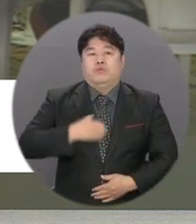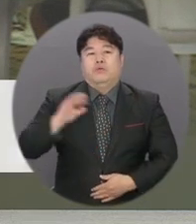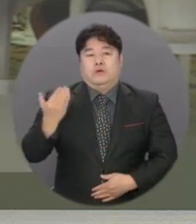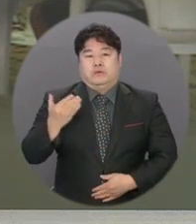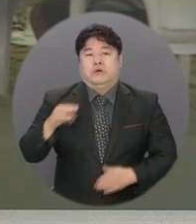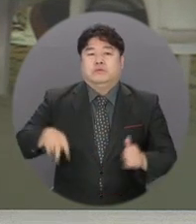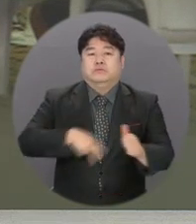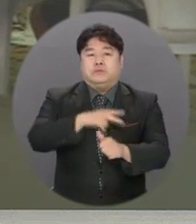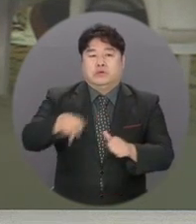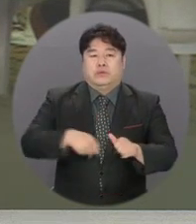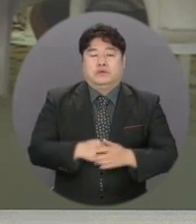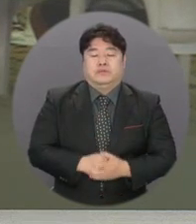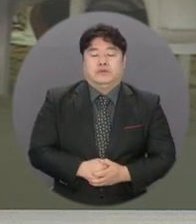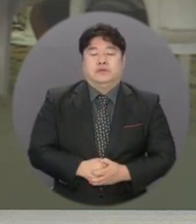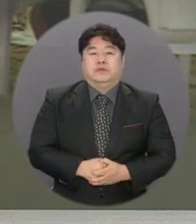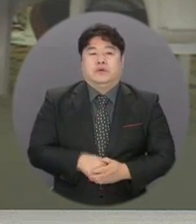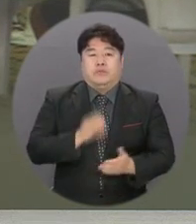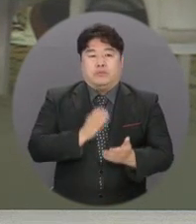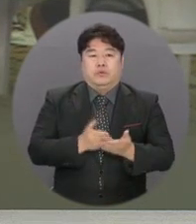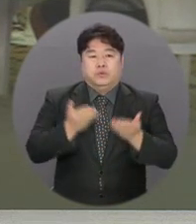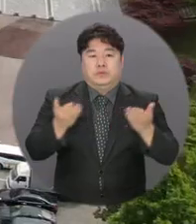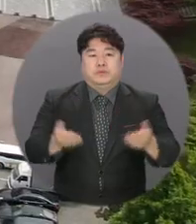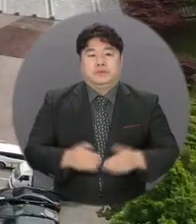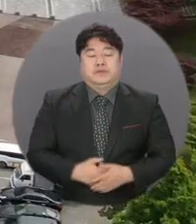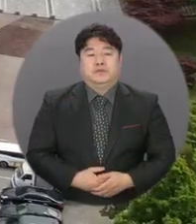상황입니다. 보도에 송정근 기자입니다.